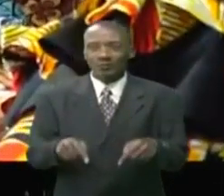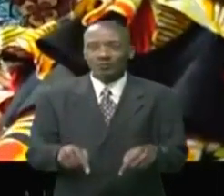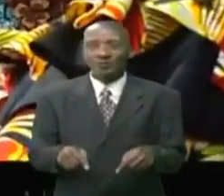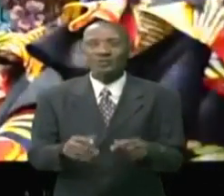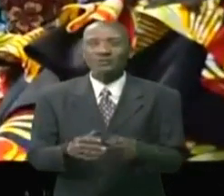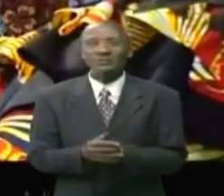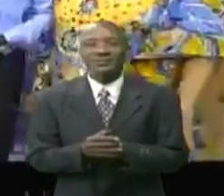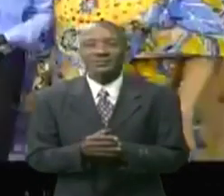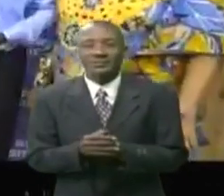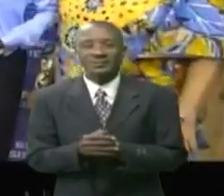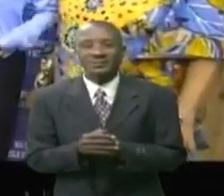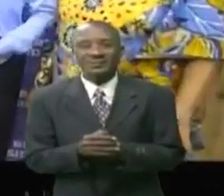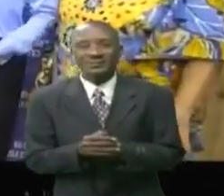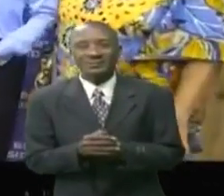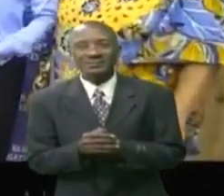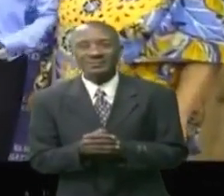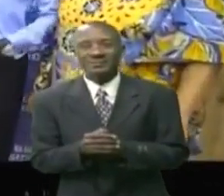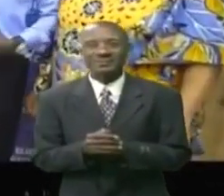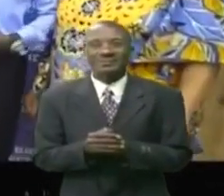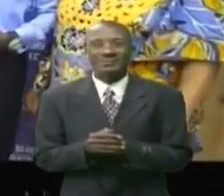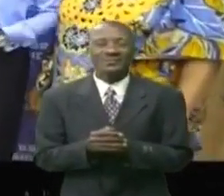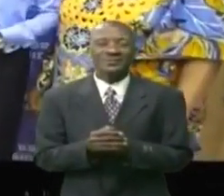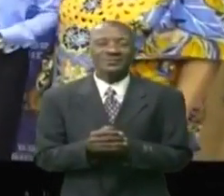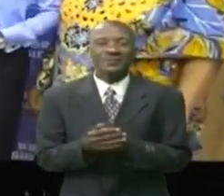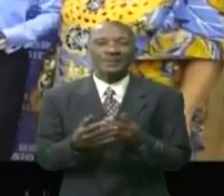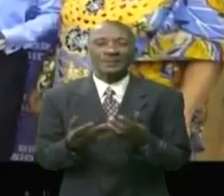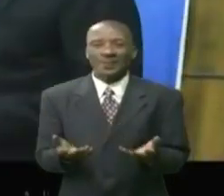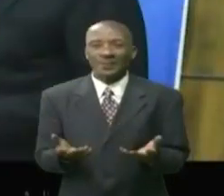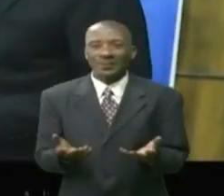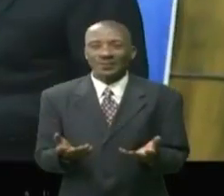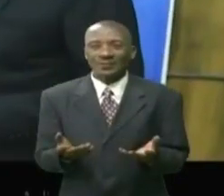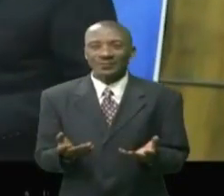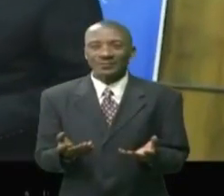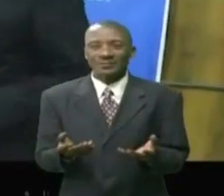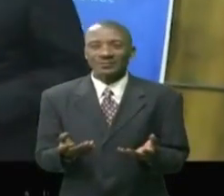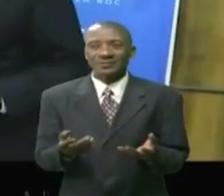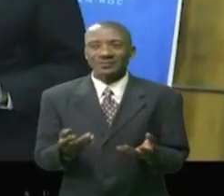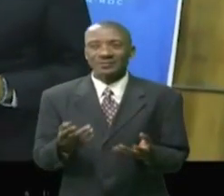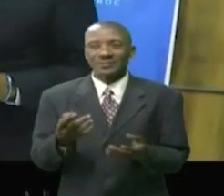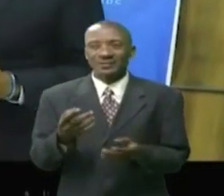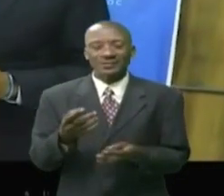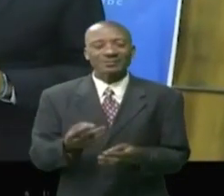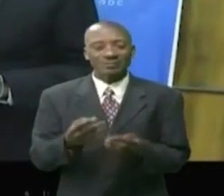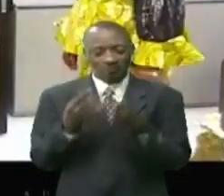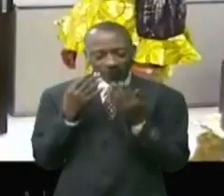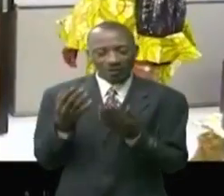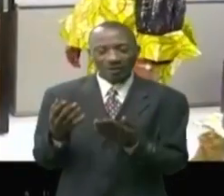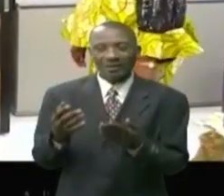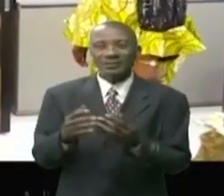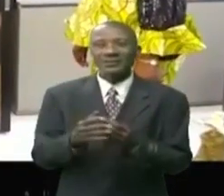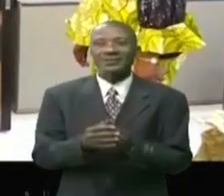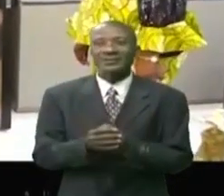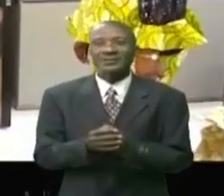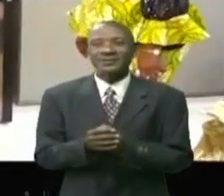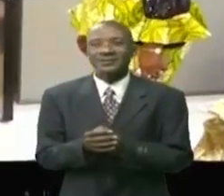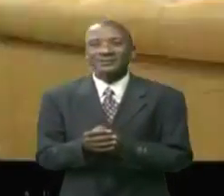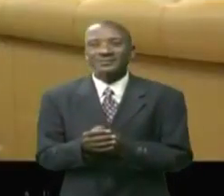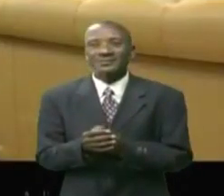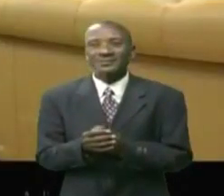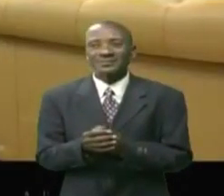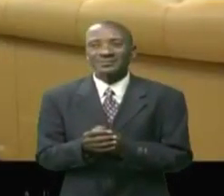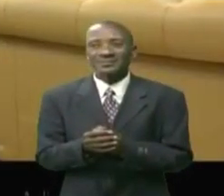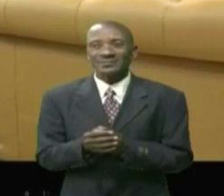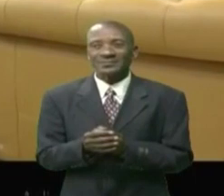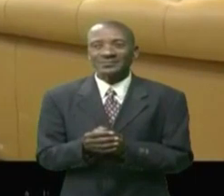au bureau de réception et traitement des candidatures au siège de la Commission électorale nationale indépendante. Comme ceux qui les ont précédés dans